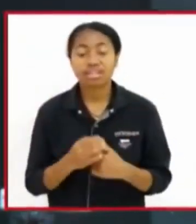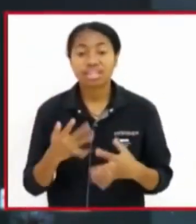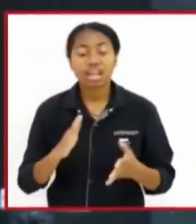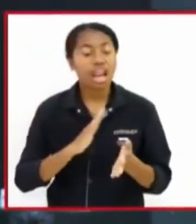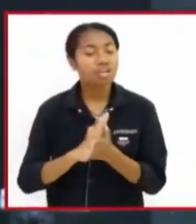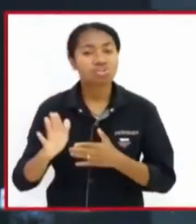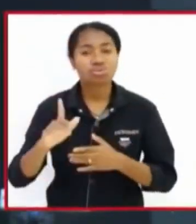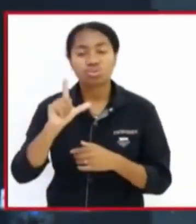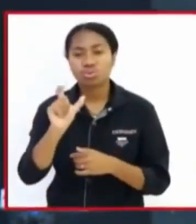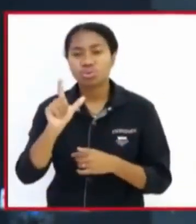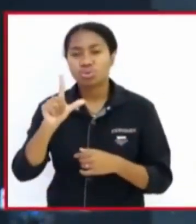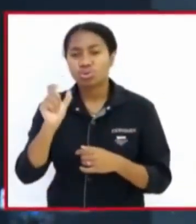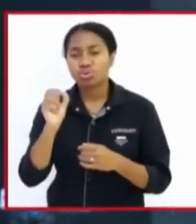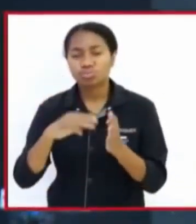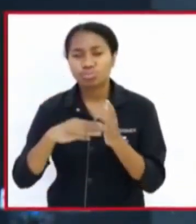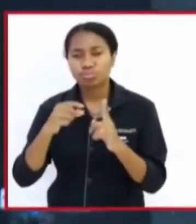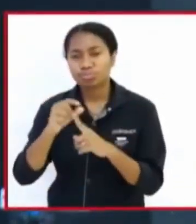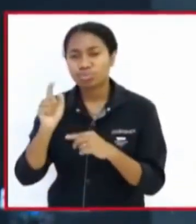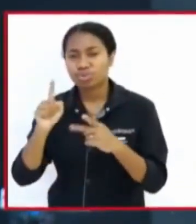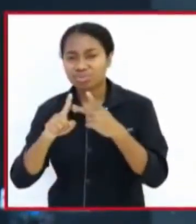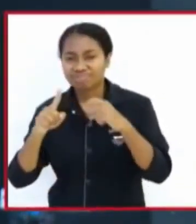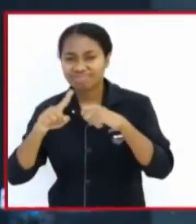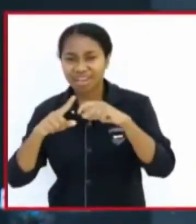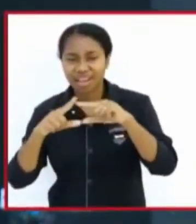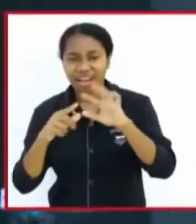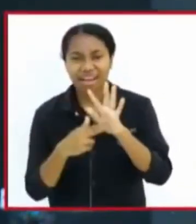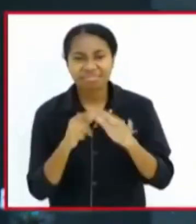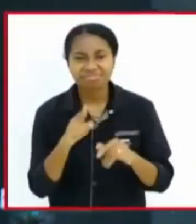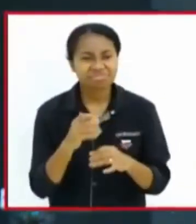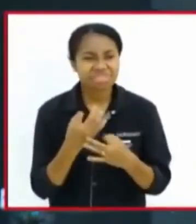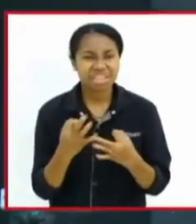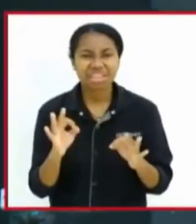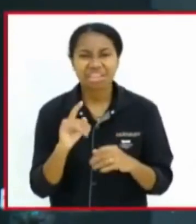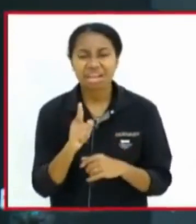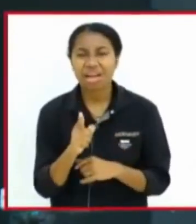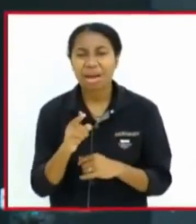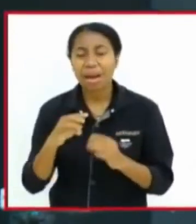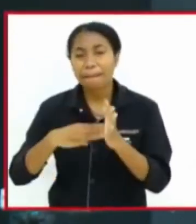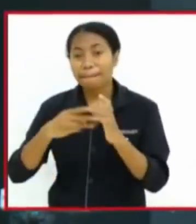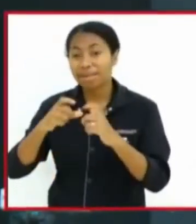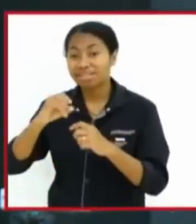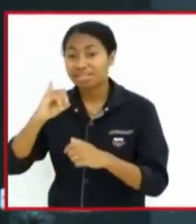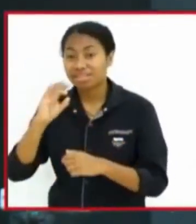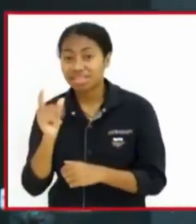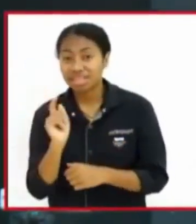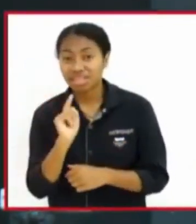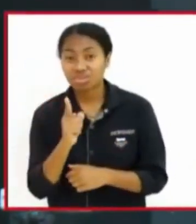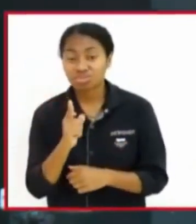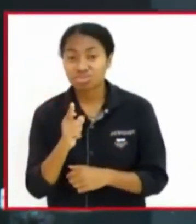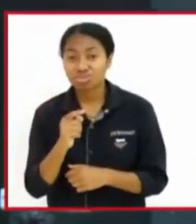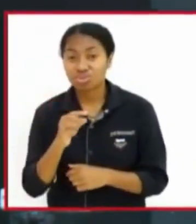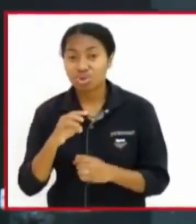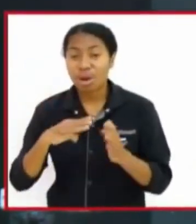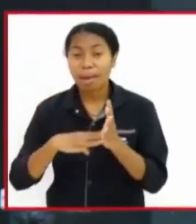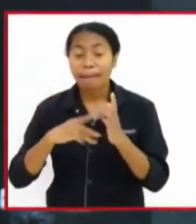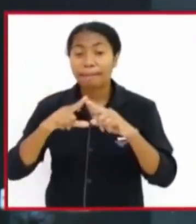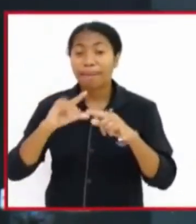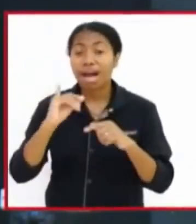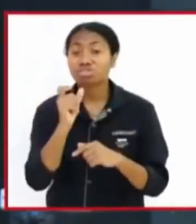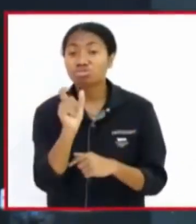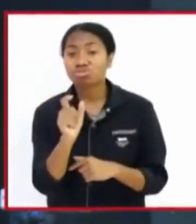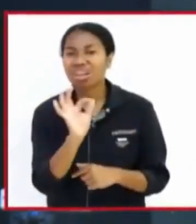sebelum terbang sehingga akhirnya Mesir dan negara maju tanpa